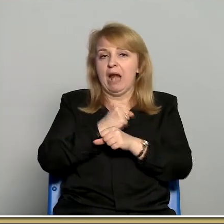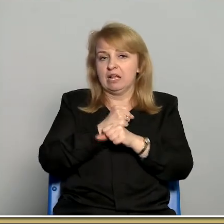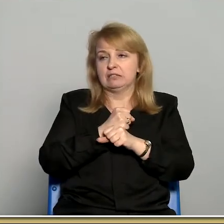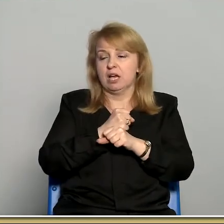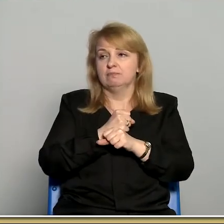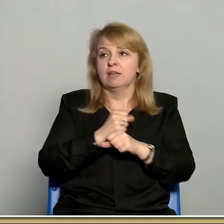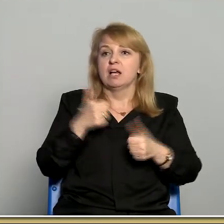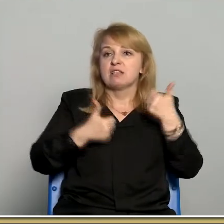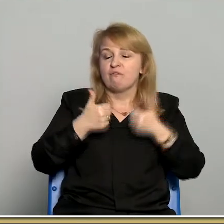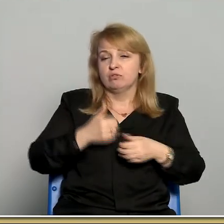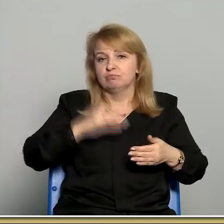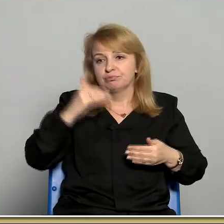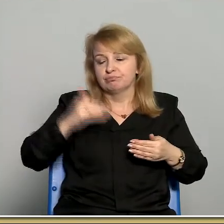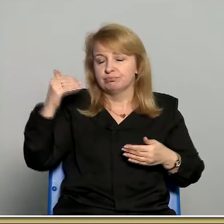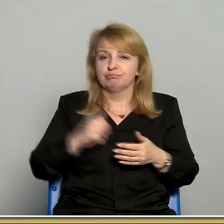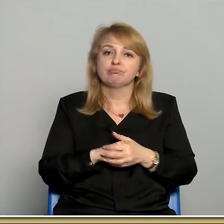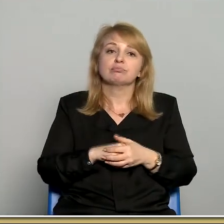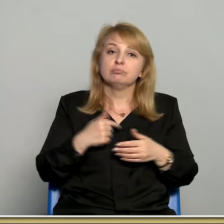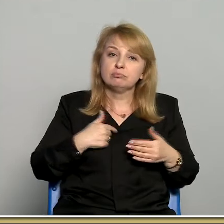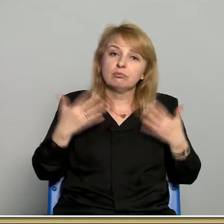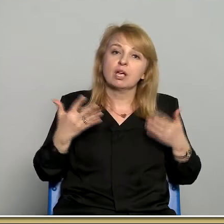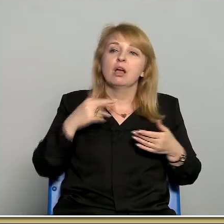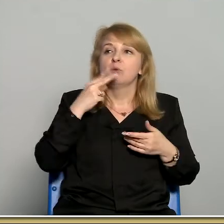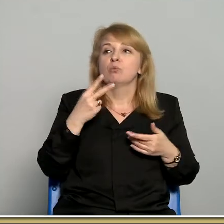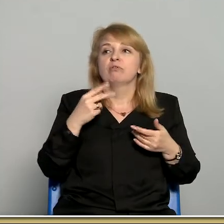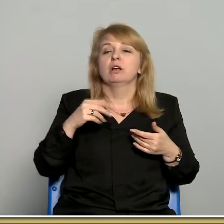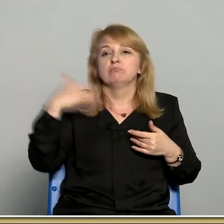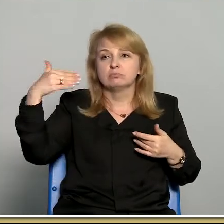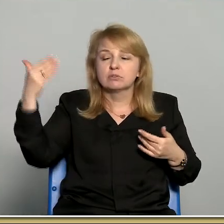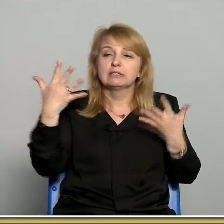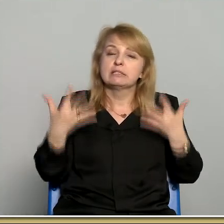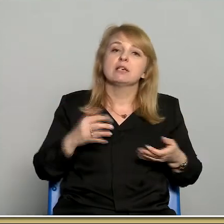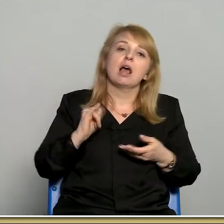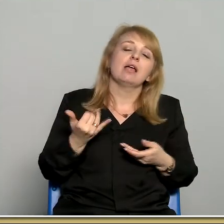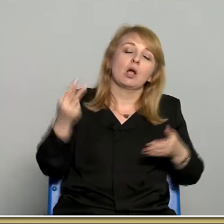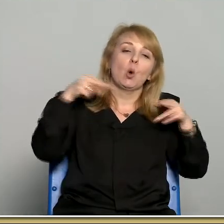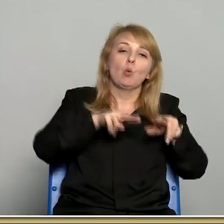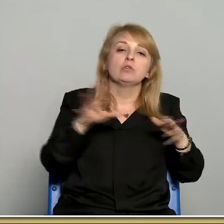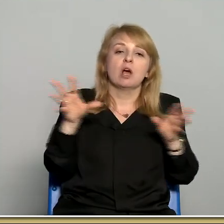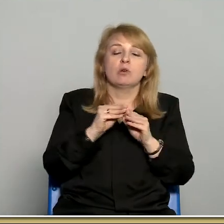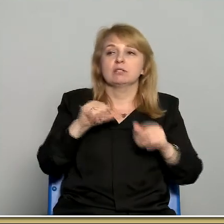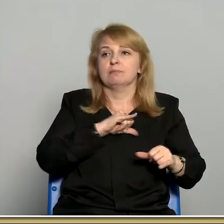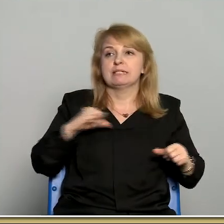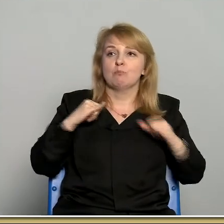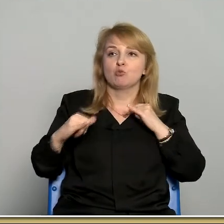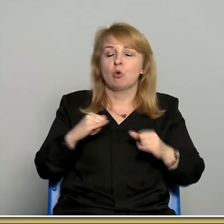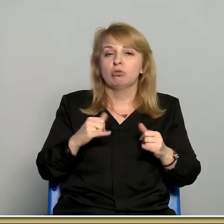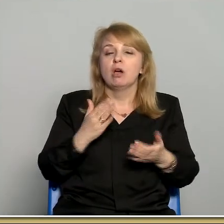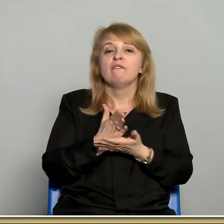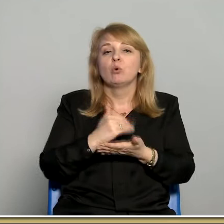oczywiście w swojej wypowiedzi skupię się na tych, w których uczestniczy samorząd województwa za pośrednictwem